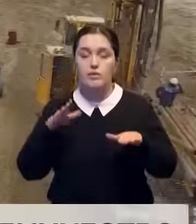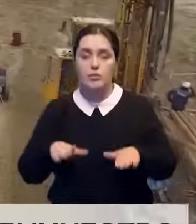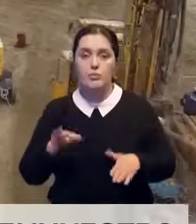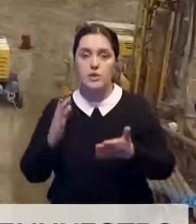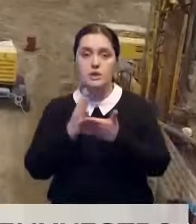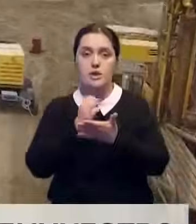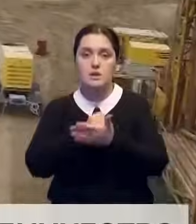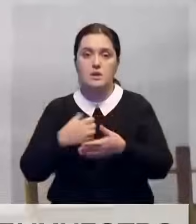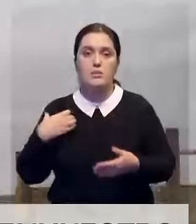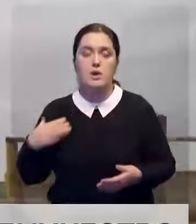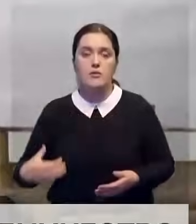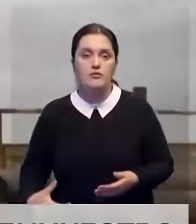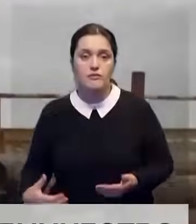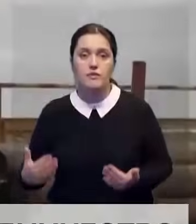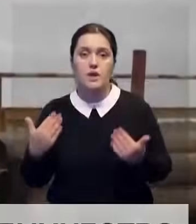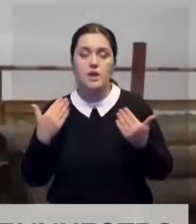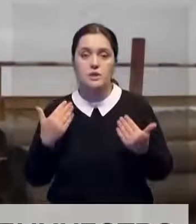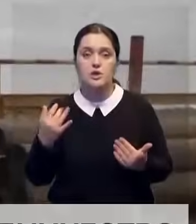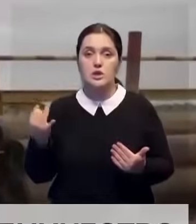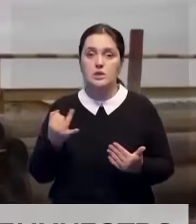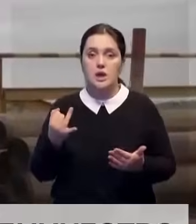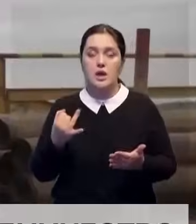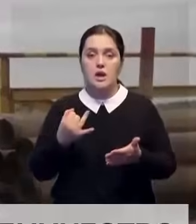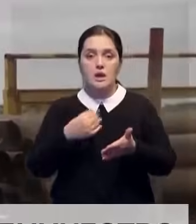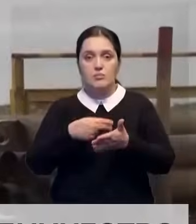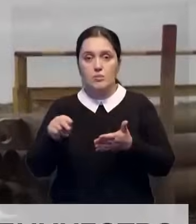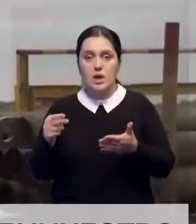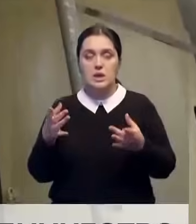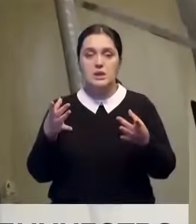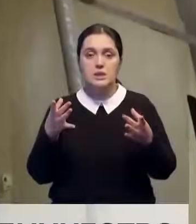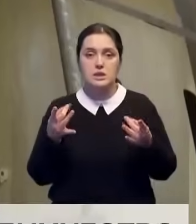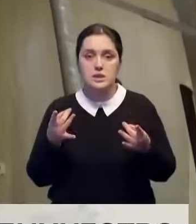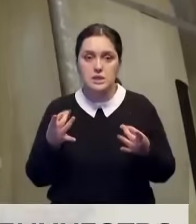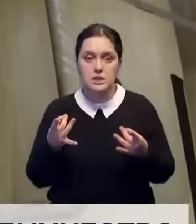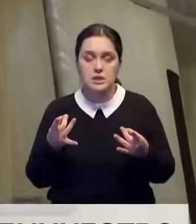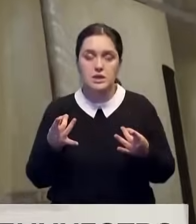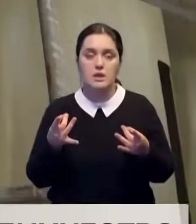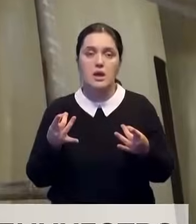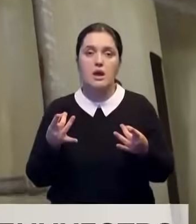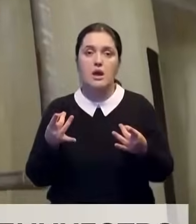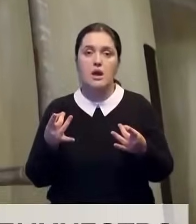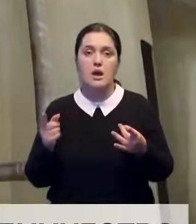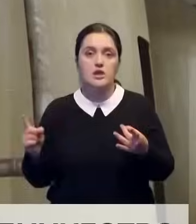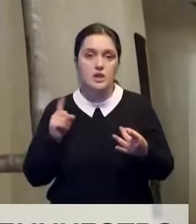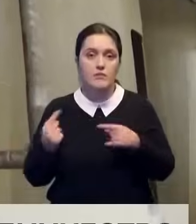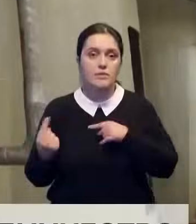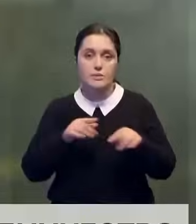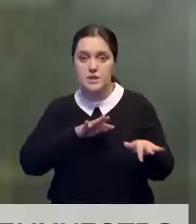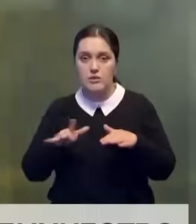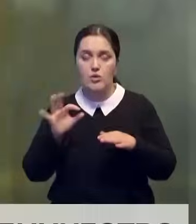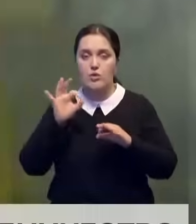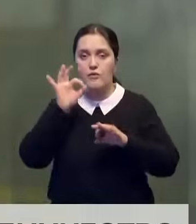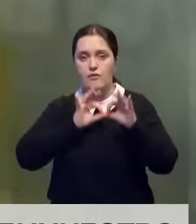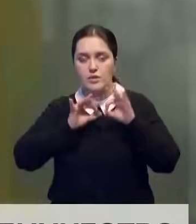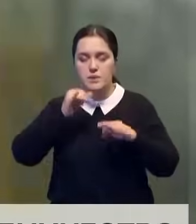и второе по его запасам. И Франция сейчас заинтересована в приобретении нашего сырья. Также ожидается